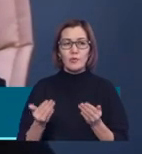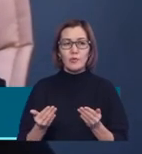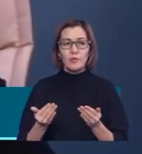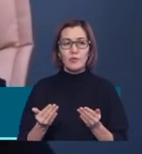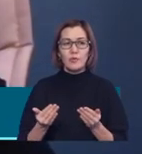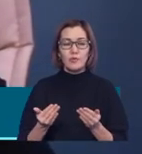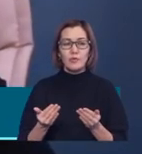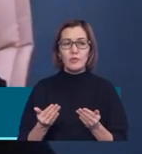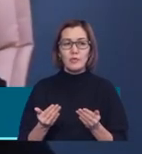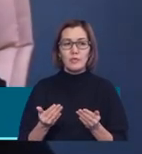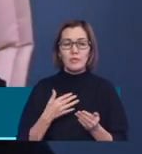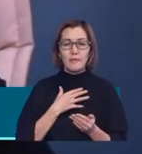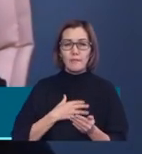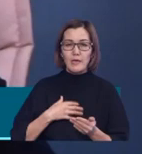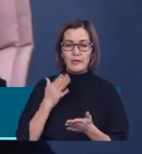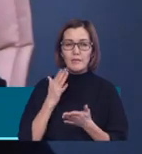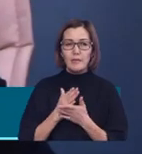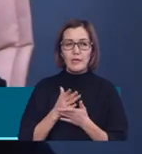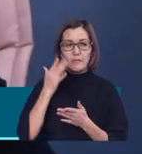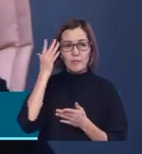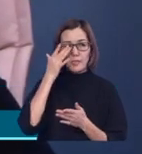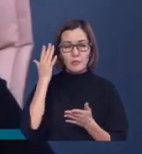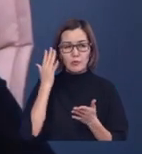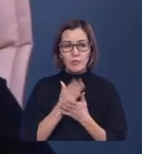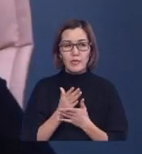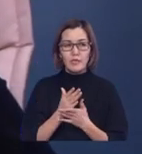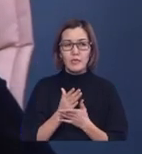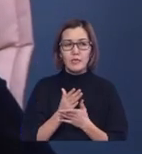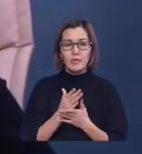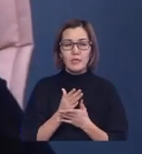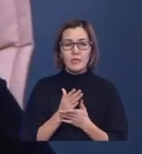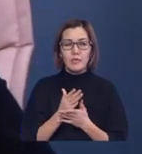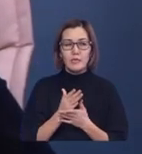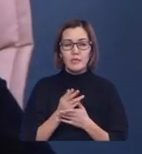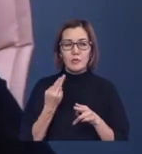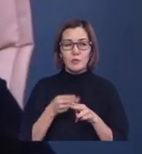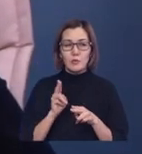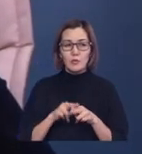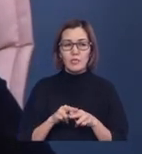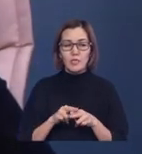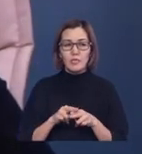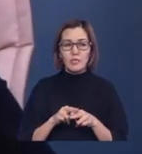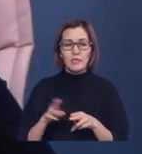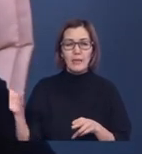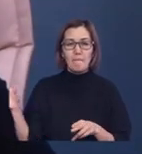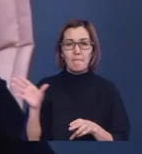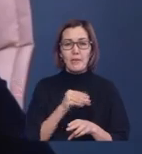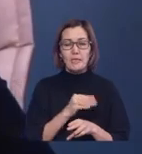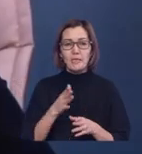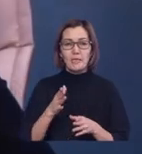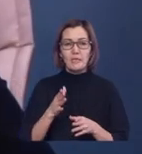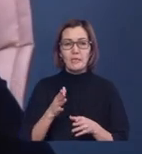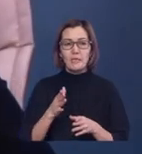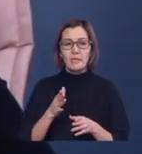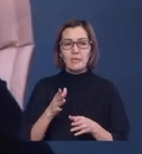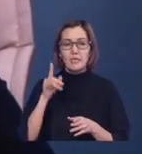мәні бар, мағынасы бар. Бекерден бекер олай емес деп санаймыз. Сондықтан барлықтарыңызды мен